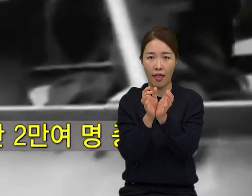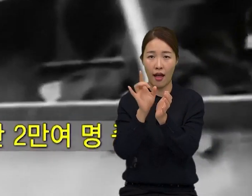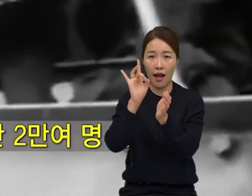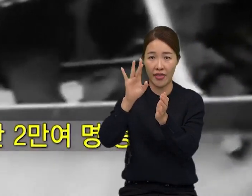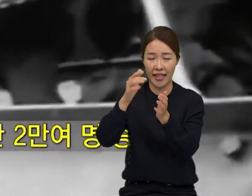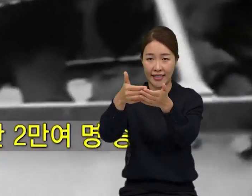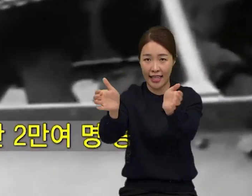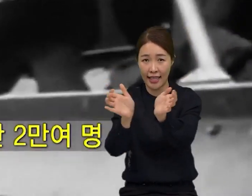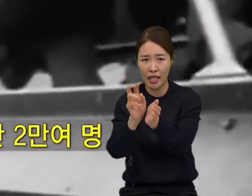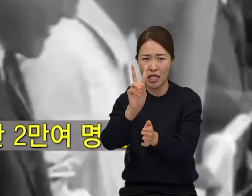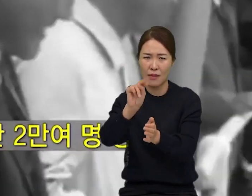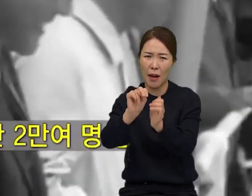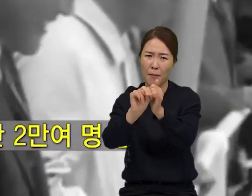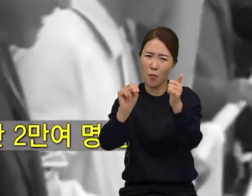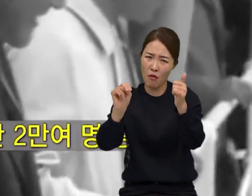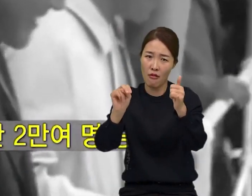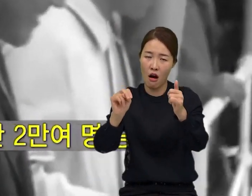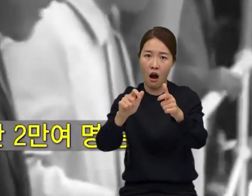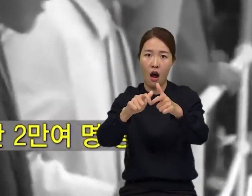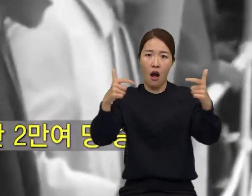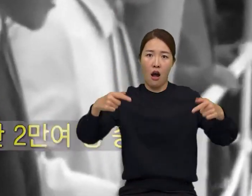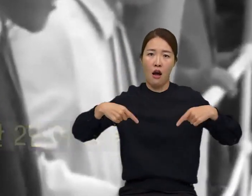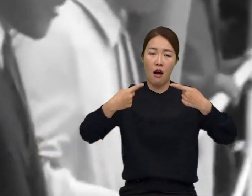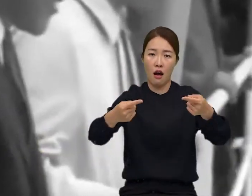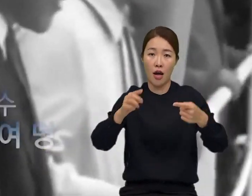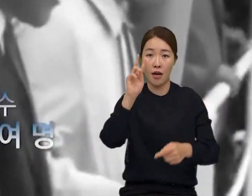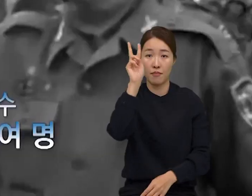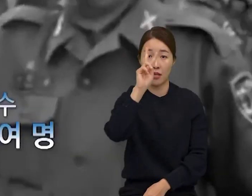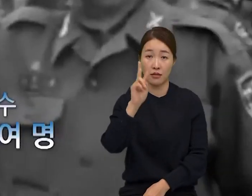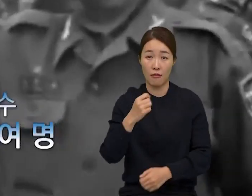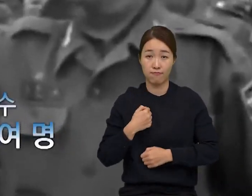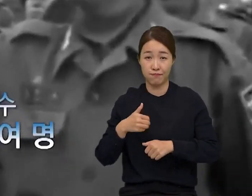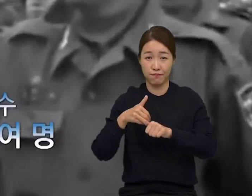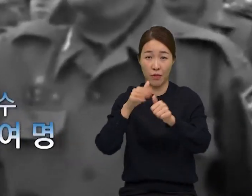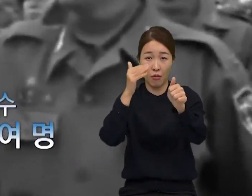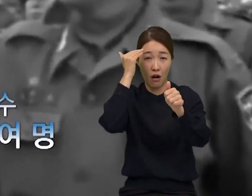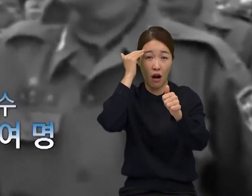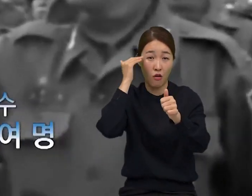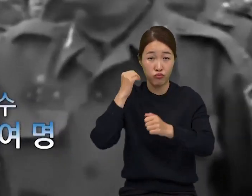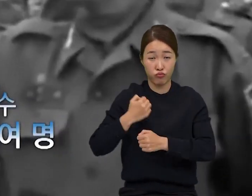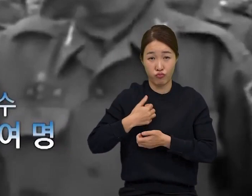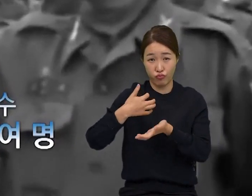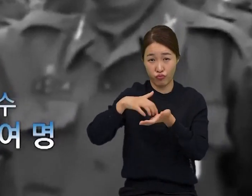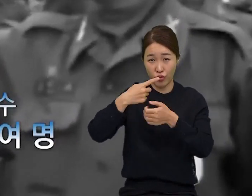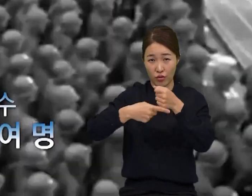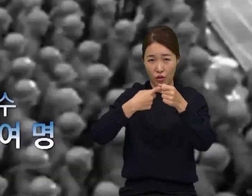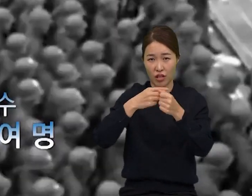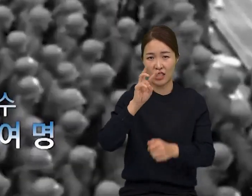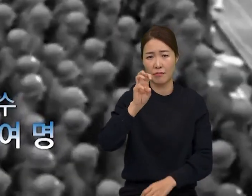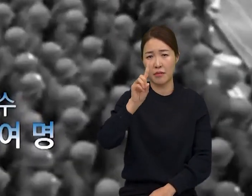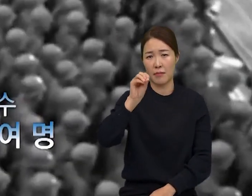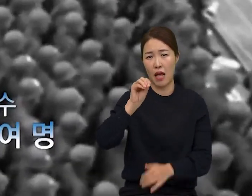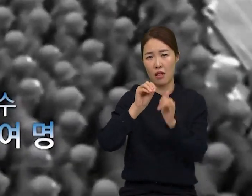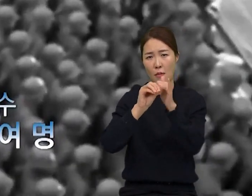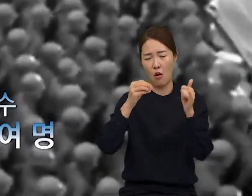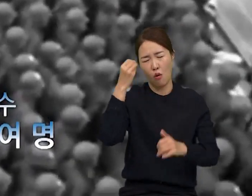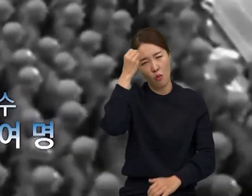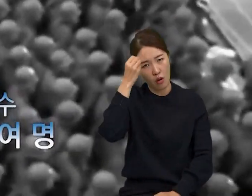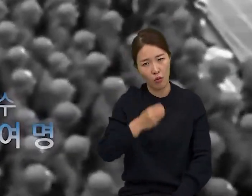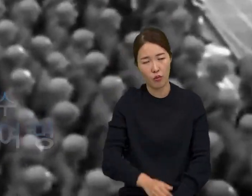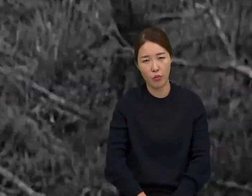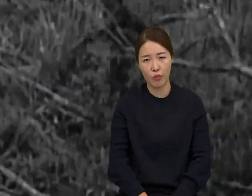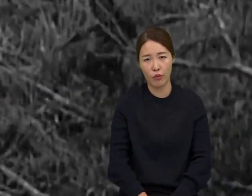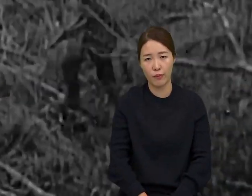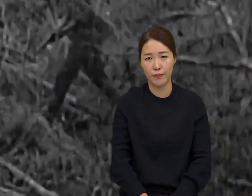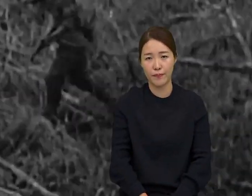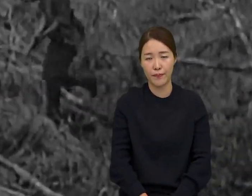1966년엔 백마부대 한개 사단 2만여 명을 증파하는 등 베트남 파병 한국 군수는 연인원 31만여 명에